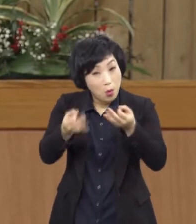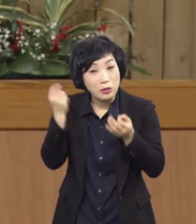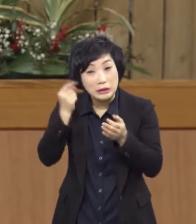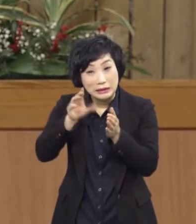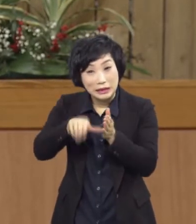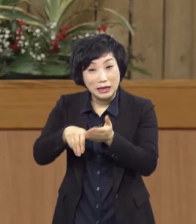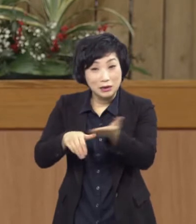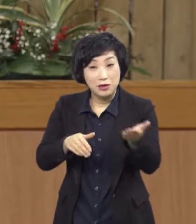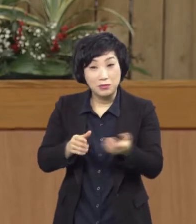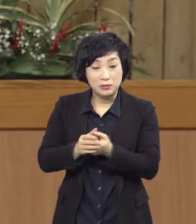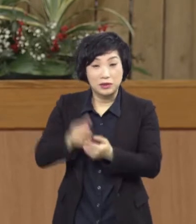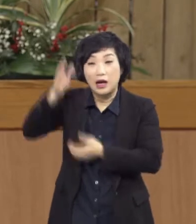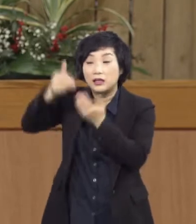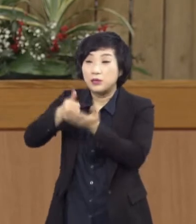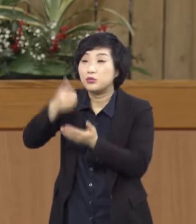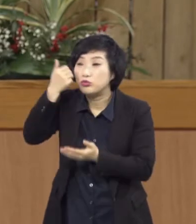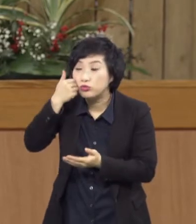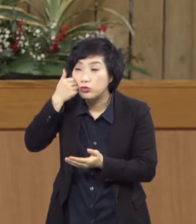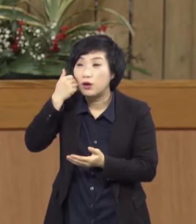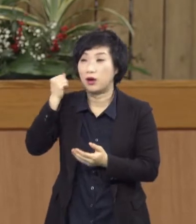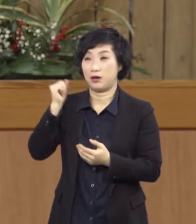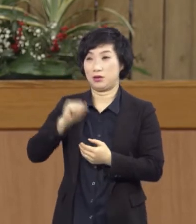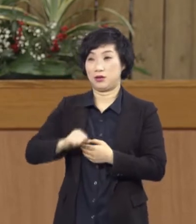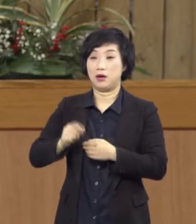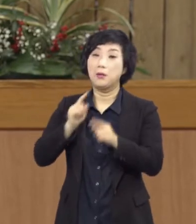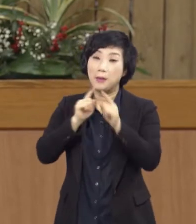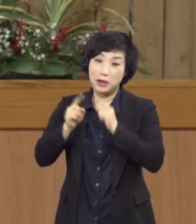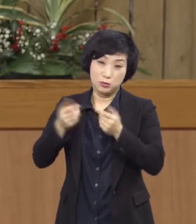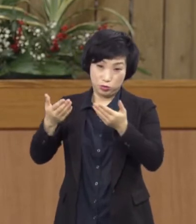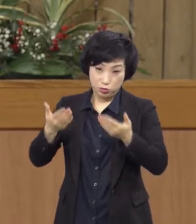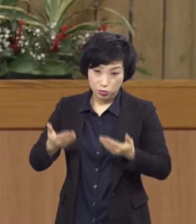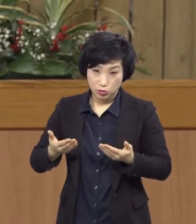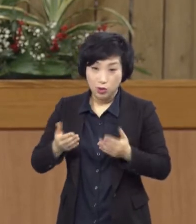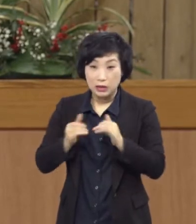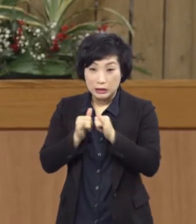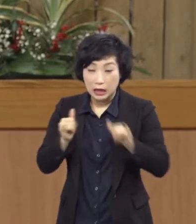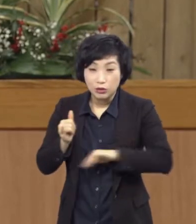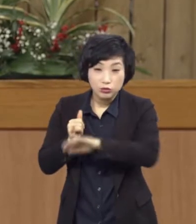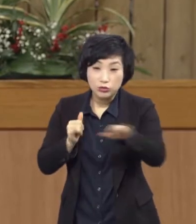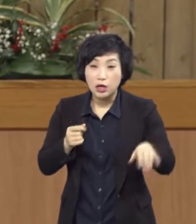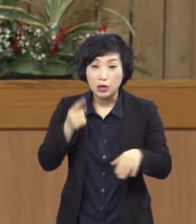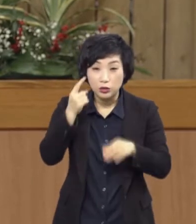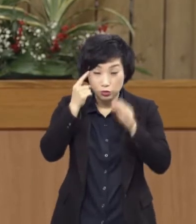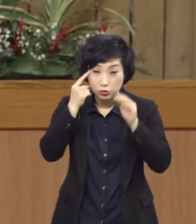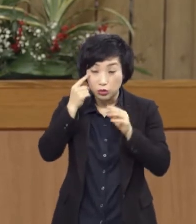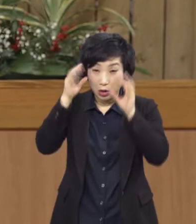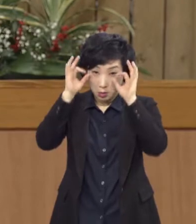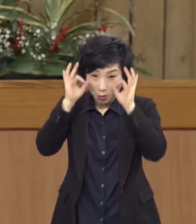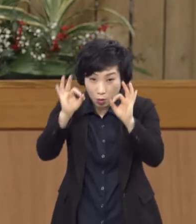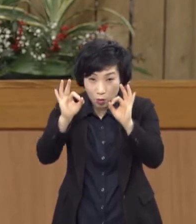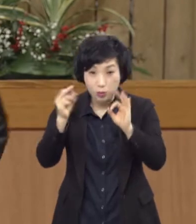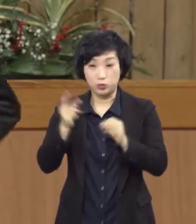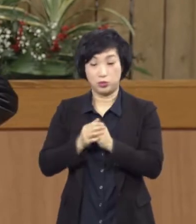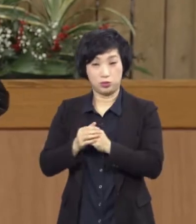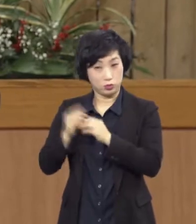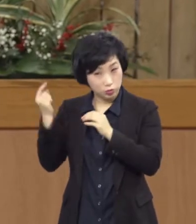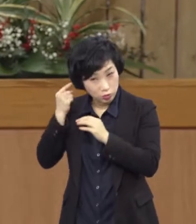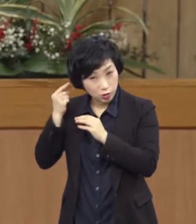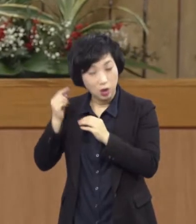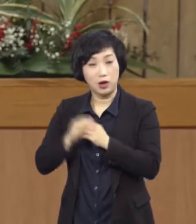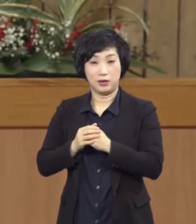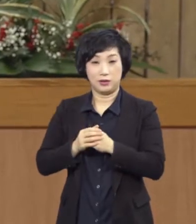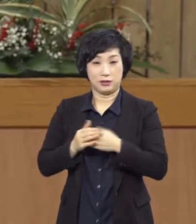자는 하나님은 말씀을 통해서 우리의 귀를 도로 삼아서